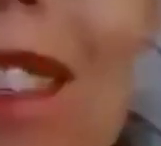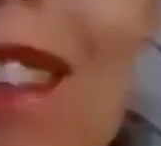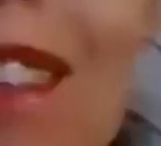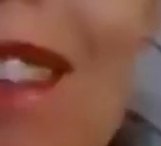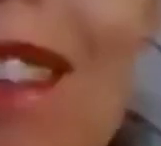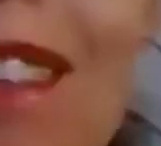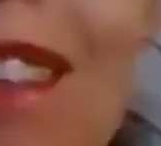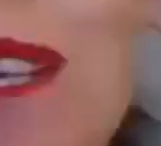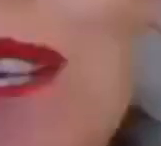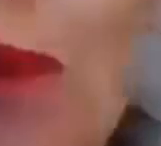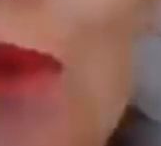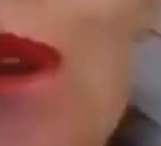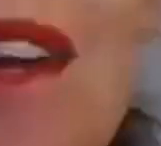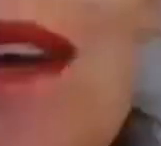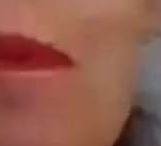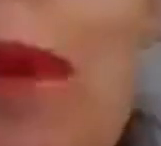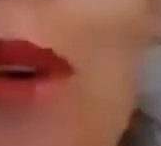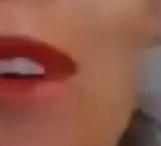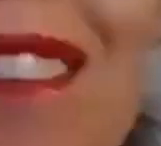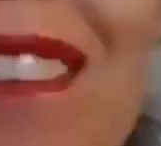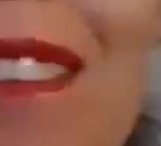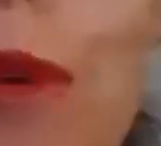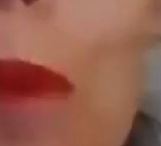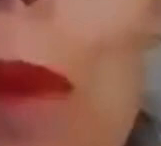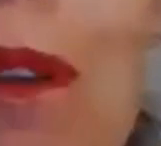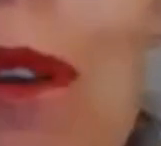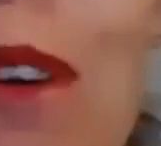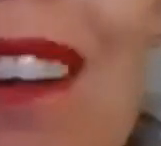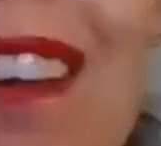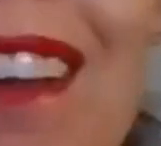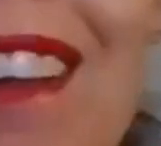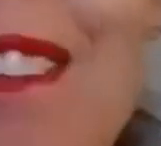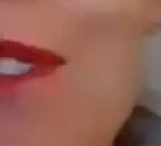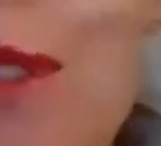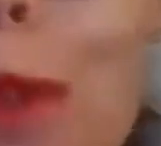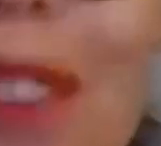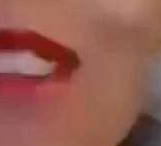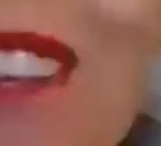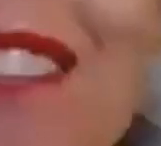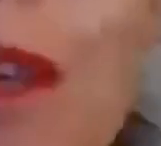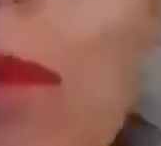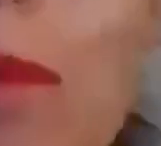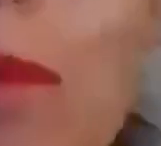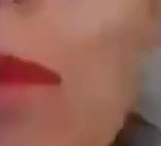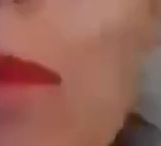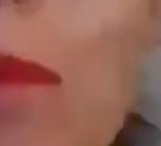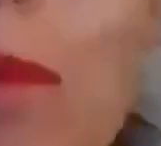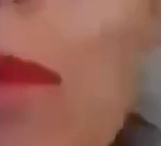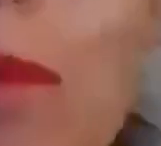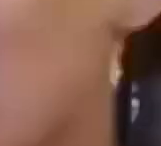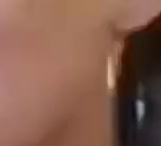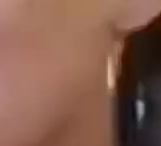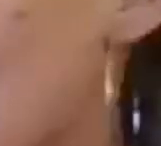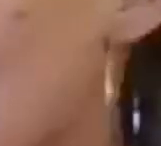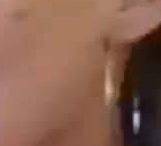den också, men det är... Det är så fantastiskt att se hur barnet och pappan har ett så tydligt